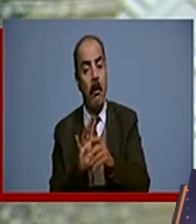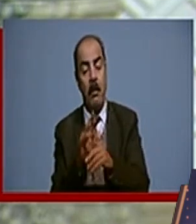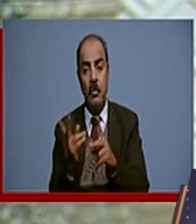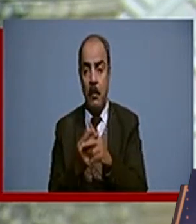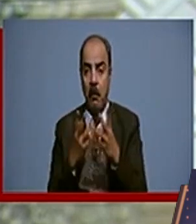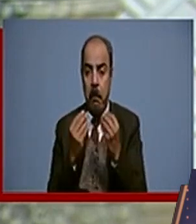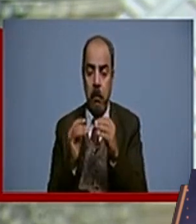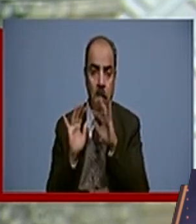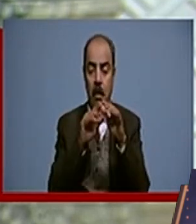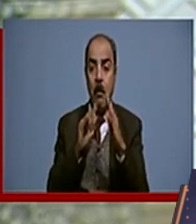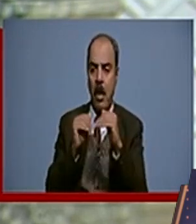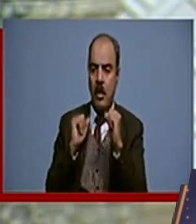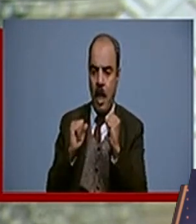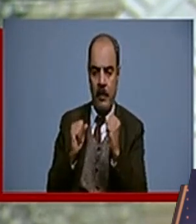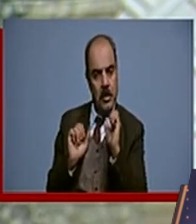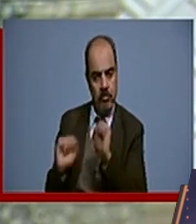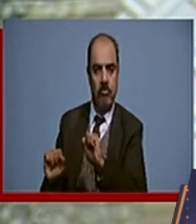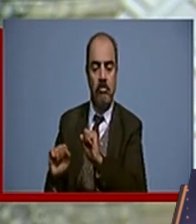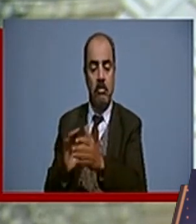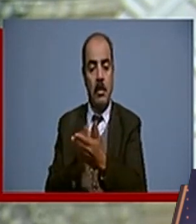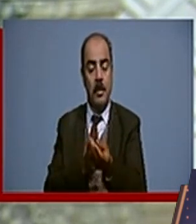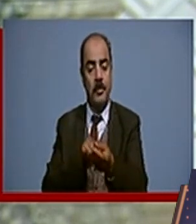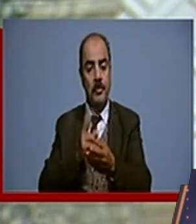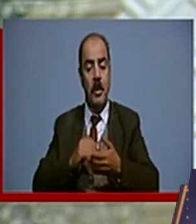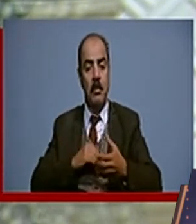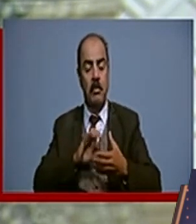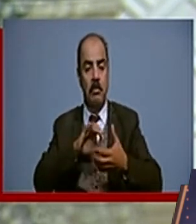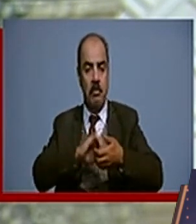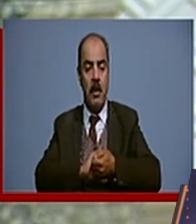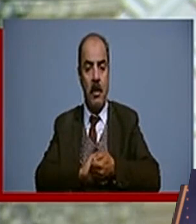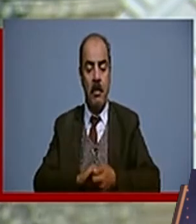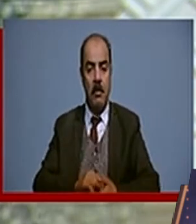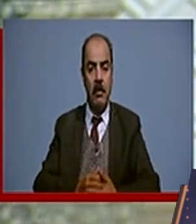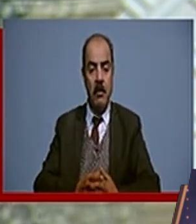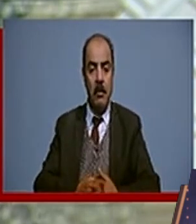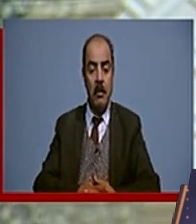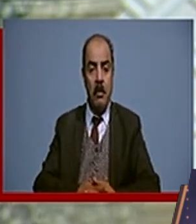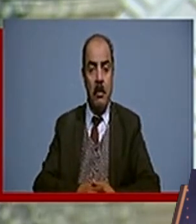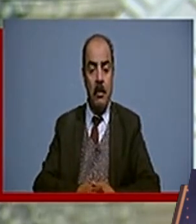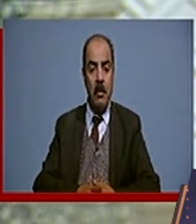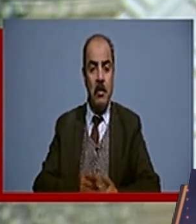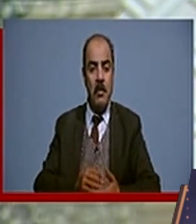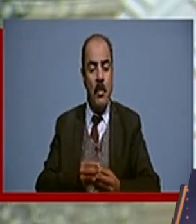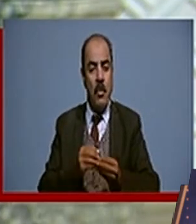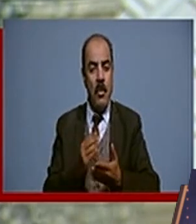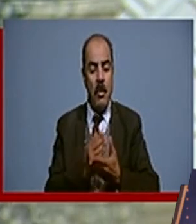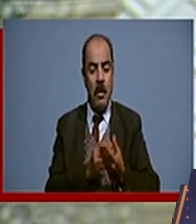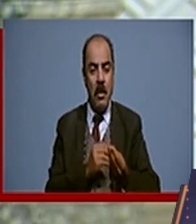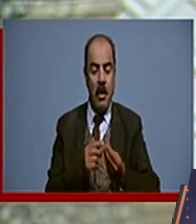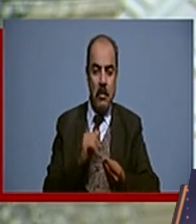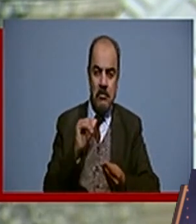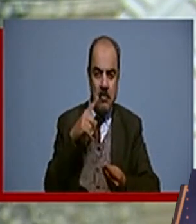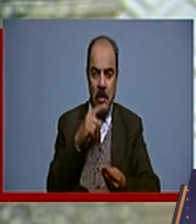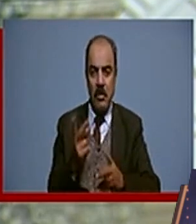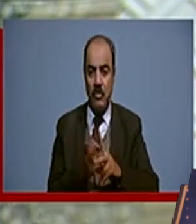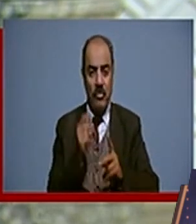هنا كذلك، ونعزز الشراكة حينما يتعلق الأمر بتهريب